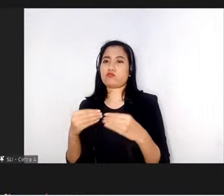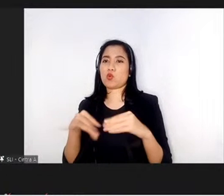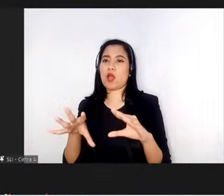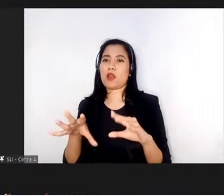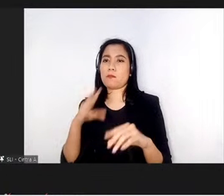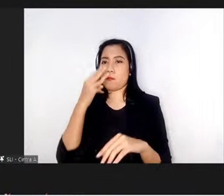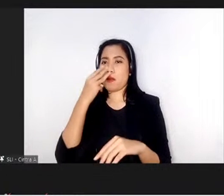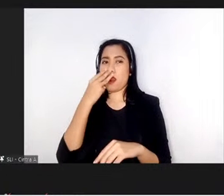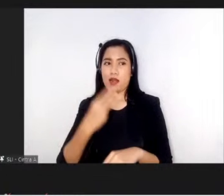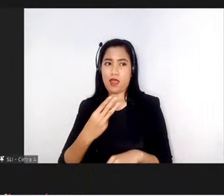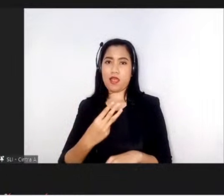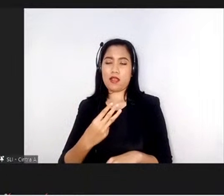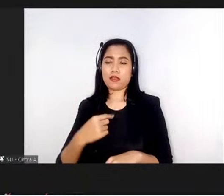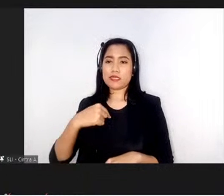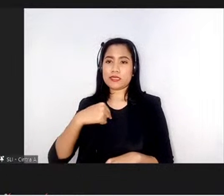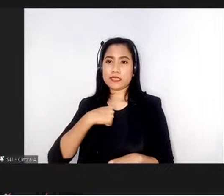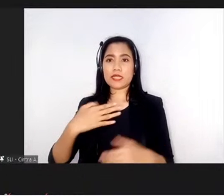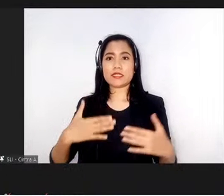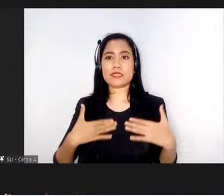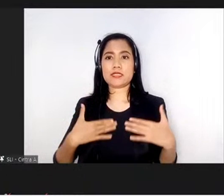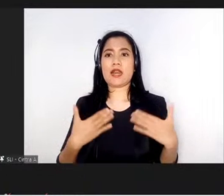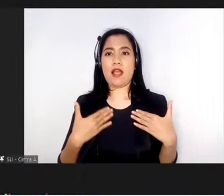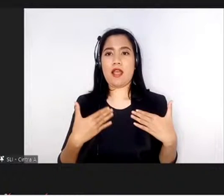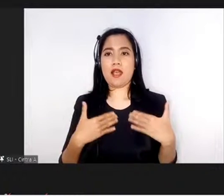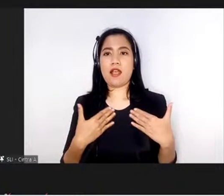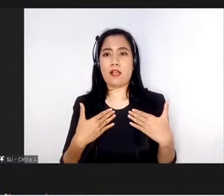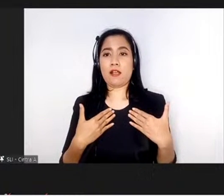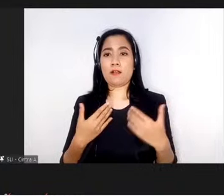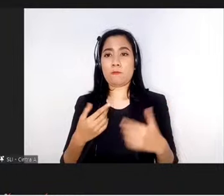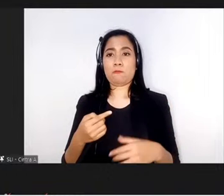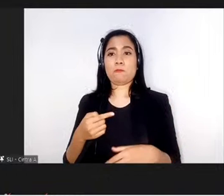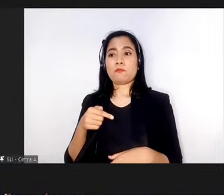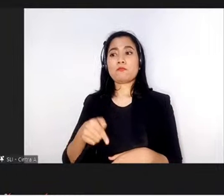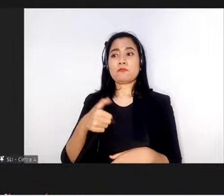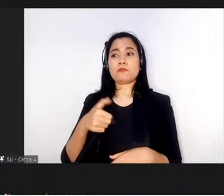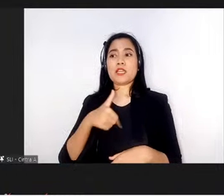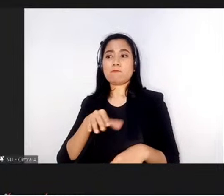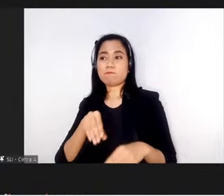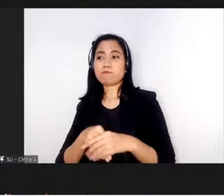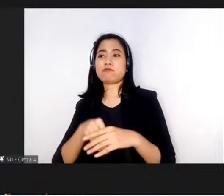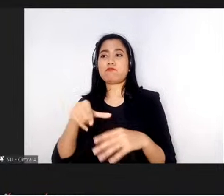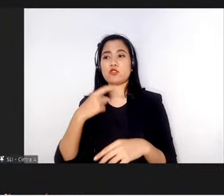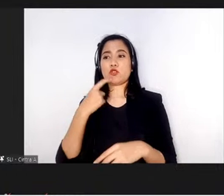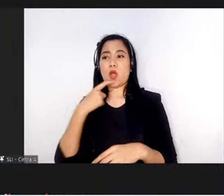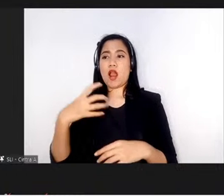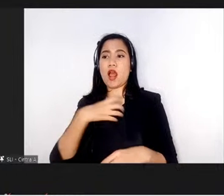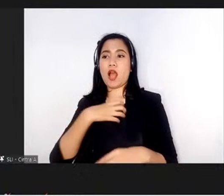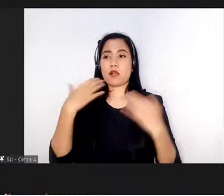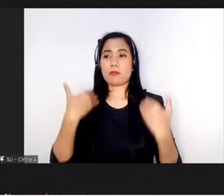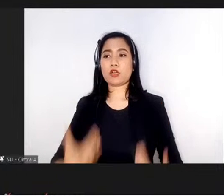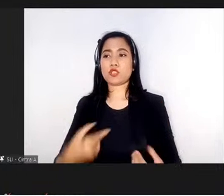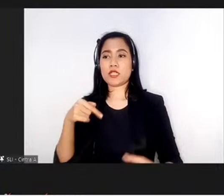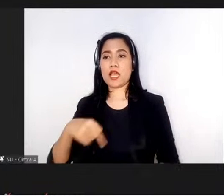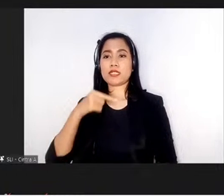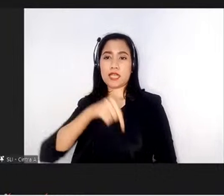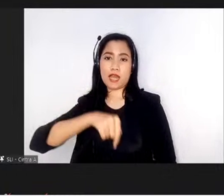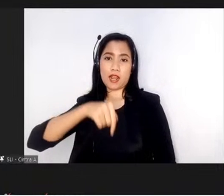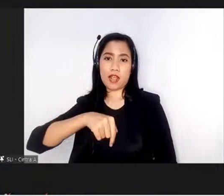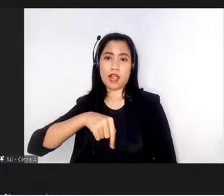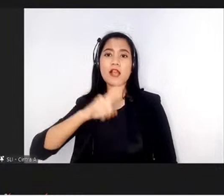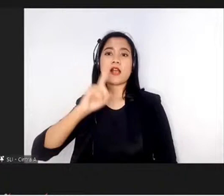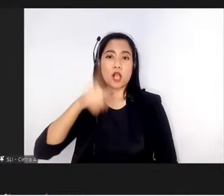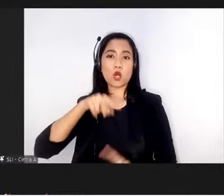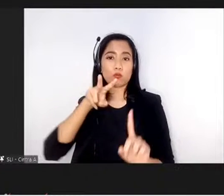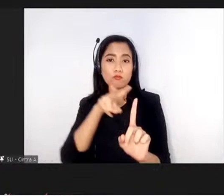berbagi beberapa pengalaman saya berkaitan dengan bekerja dengan nakses manusia dengan anda sekarang jadi dari sudut pandang koporasi jadi